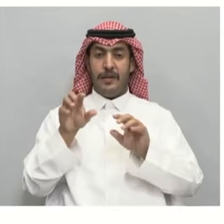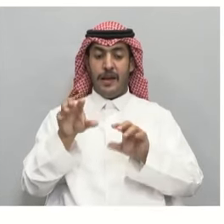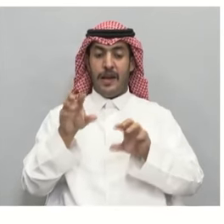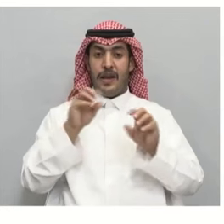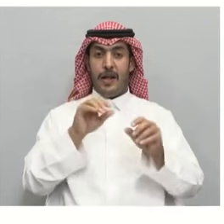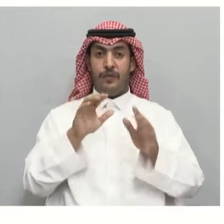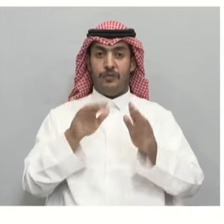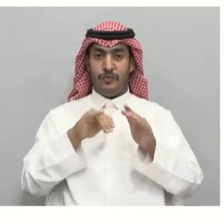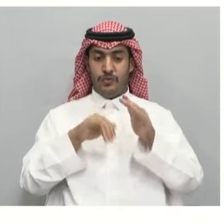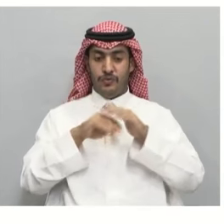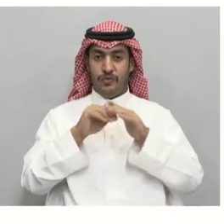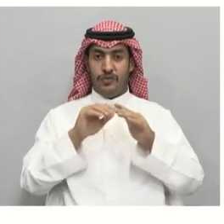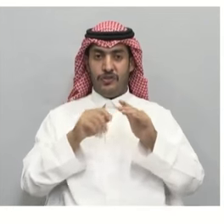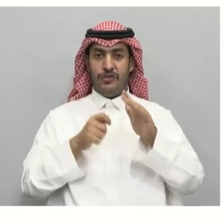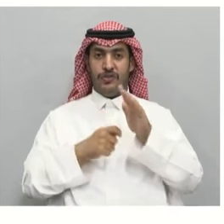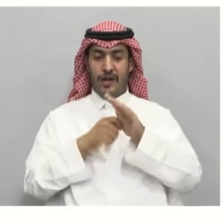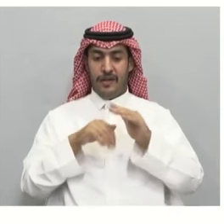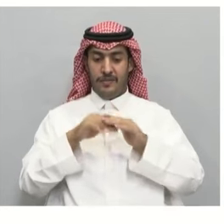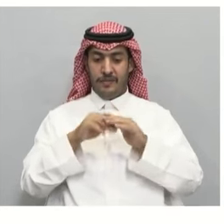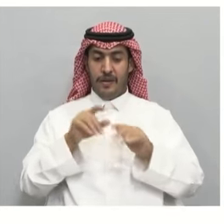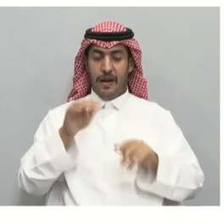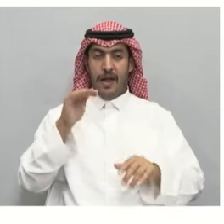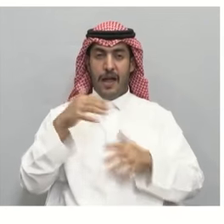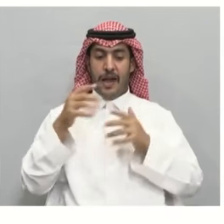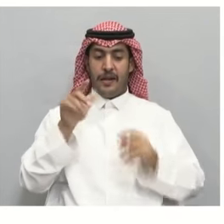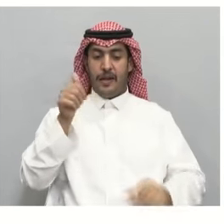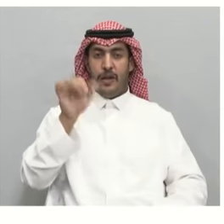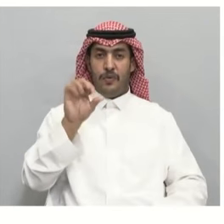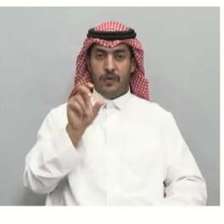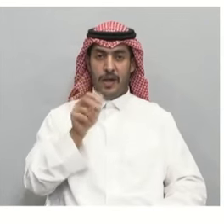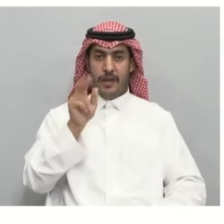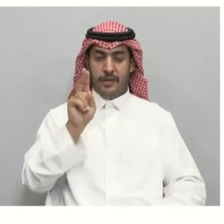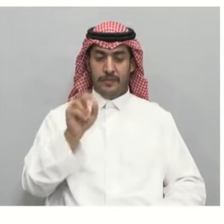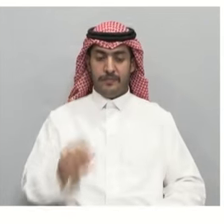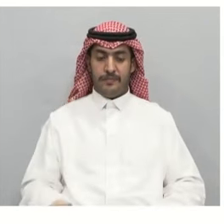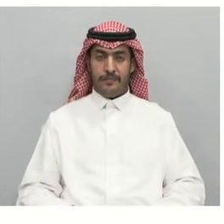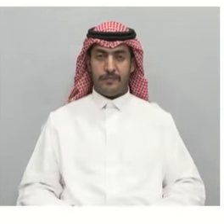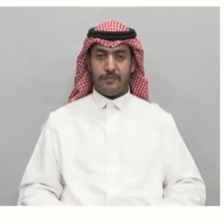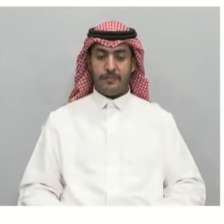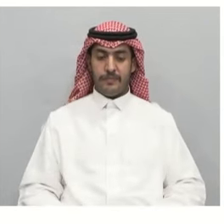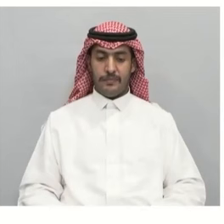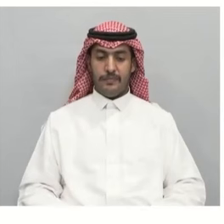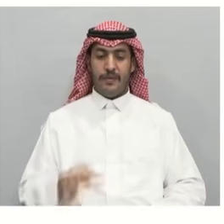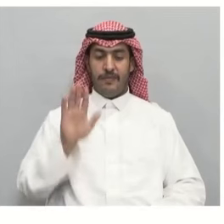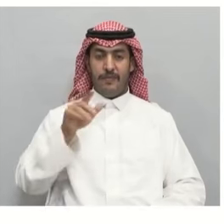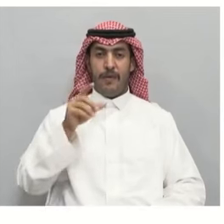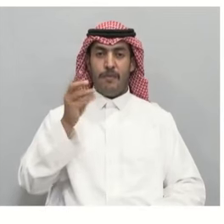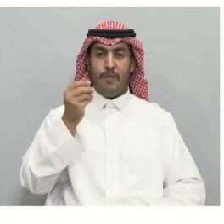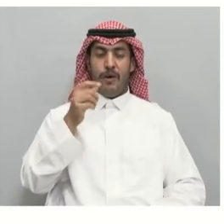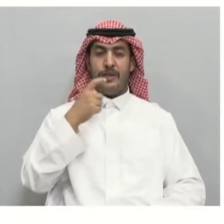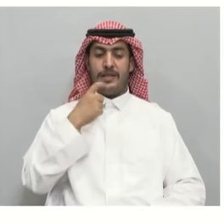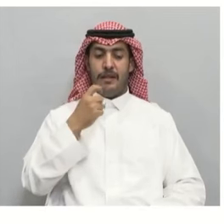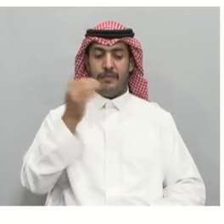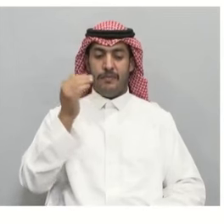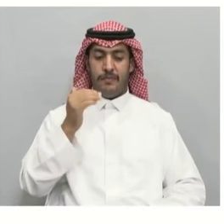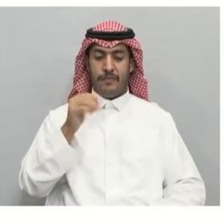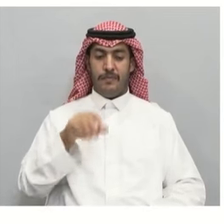الشحنات يكون عن طريق حركه الايونات وليس حركه الالكترونات كما في المواد الصلبه